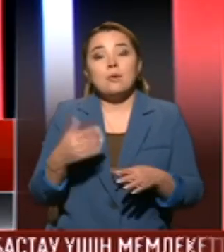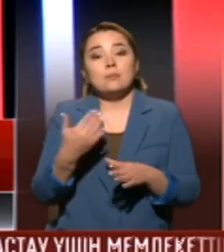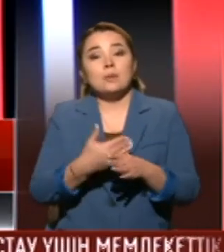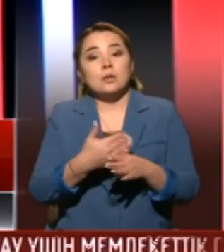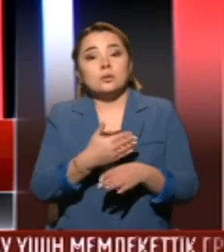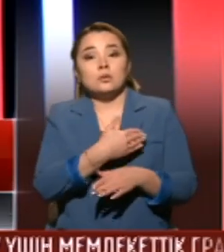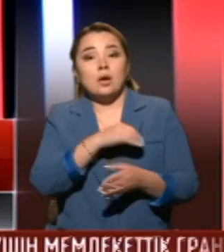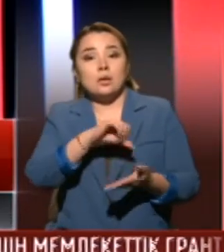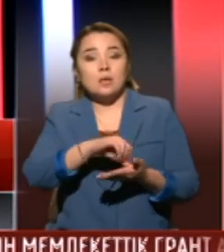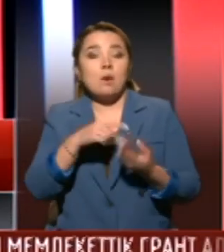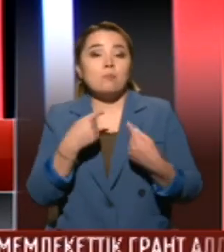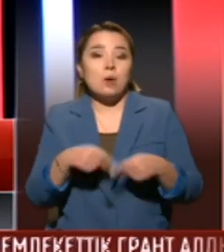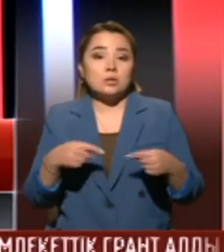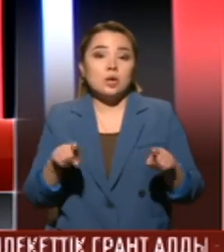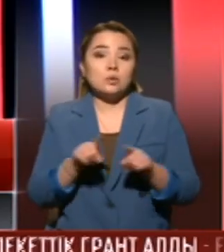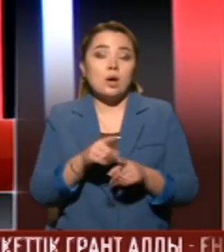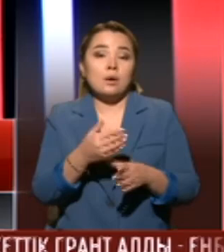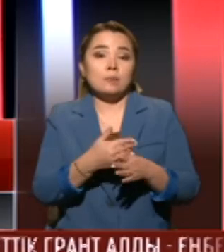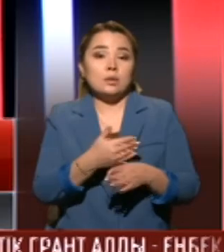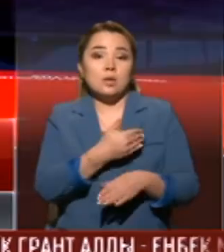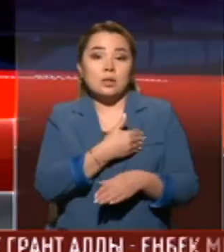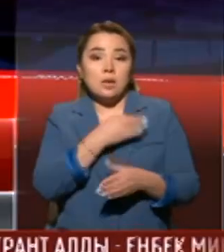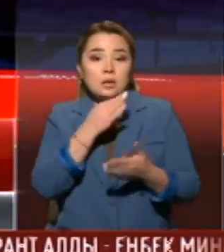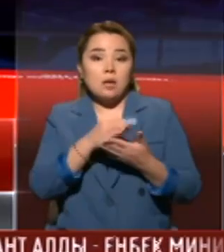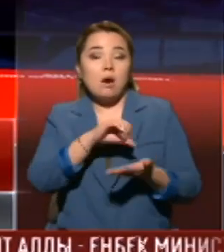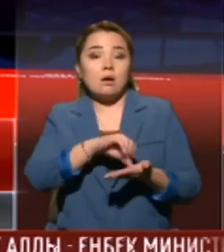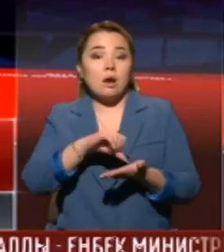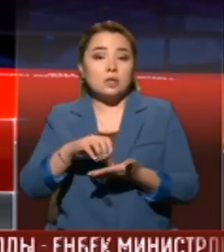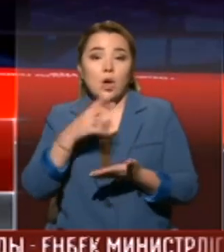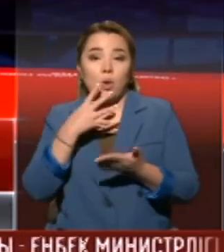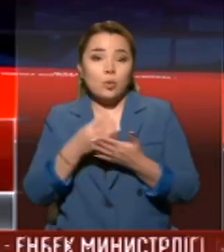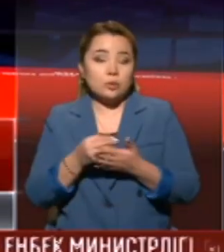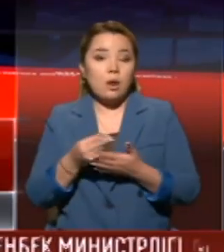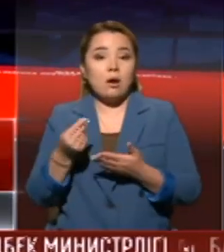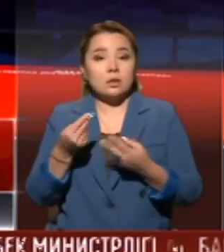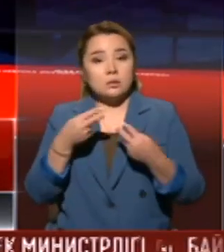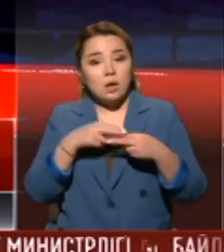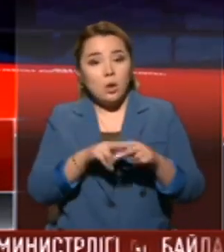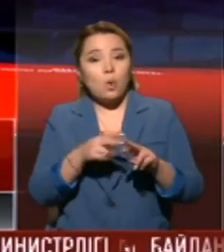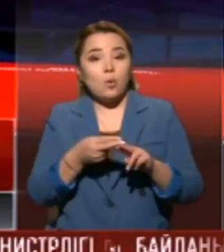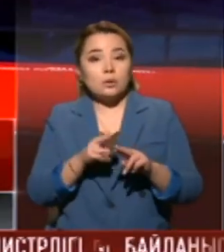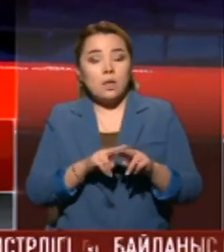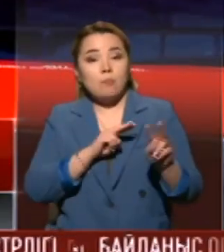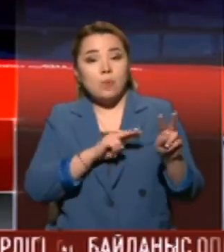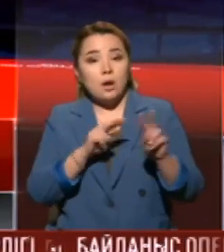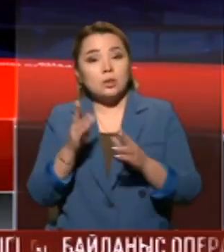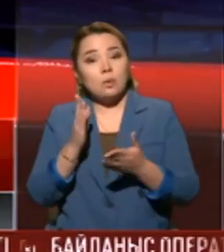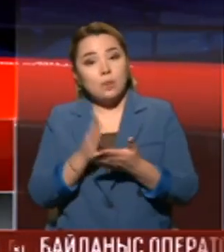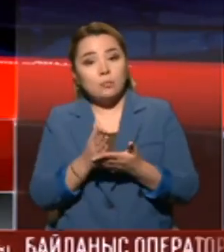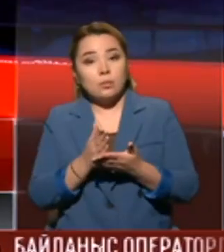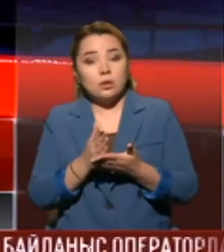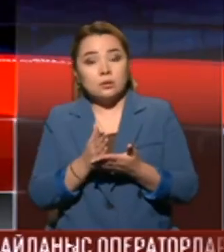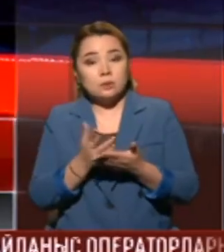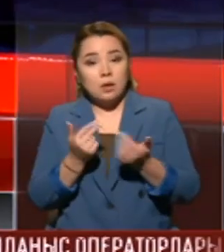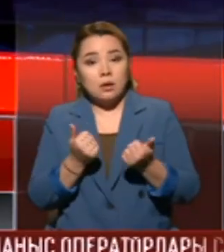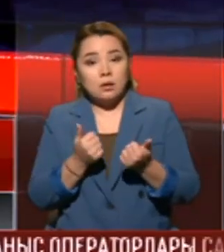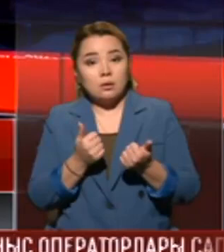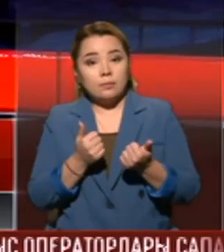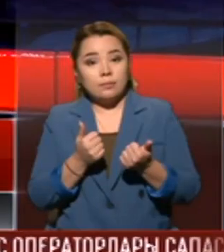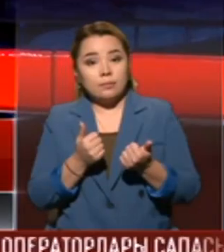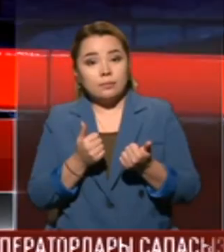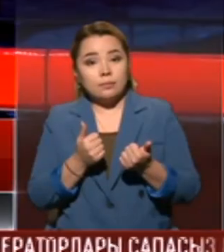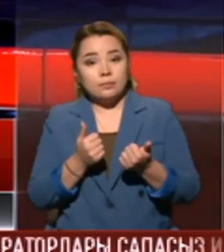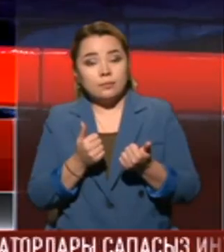болғым келеді деп, немесе басқа біреу демеуші болғысы келеді. Одан бөлек, мысалы, кандидаттың өзінің қалтасынан шыққан ақша бар. Осыған бақылау бар ма, Азамат Мырза?